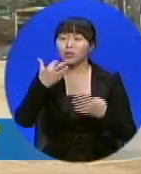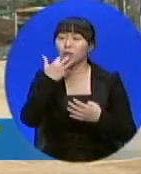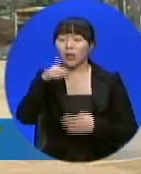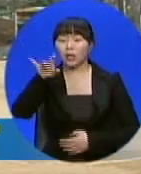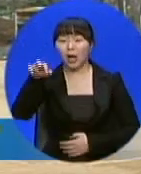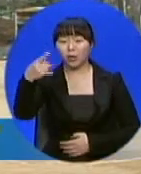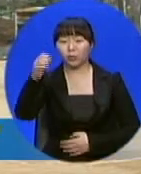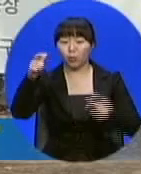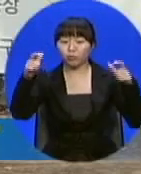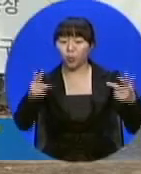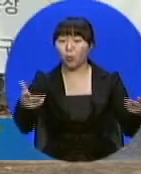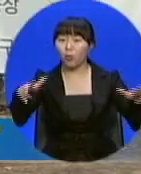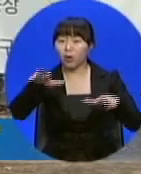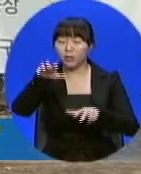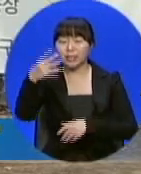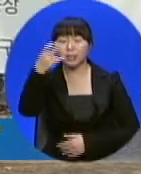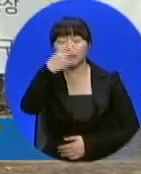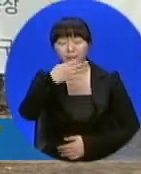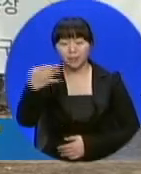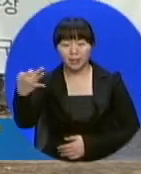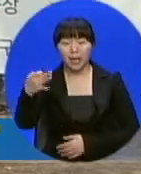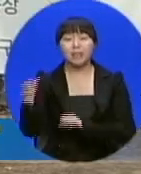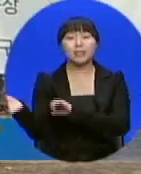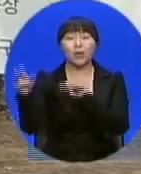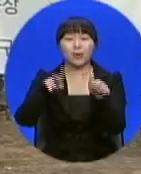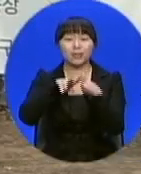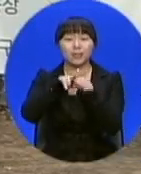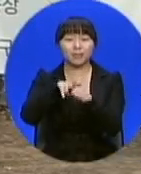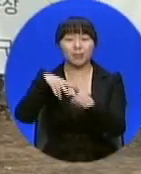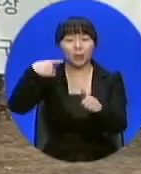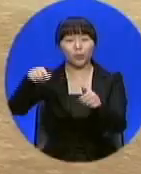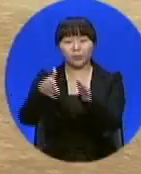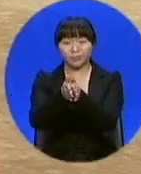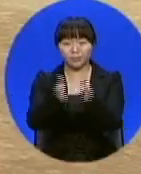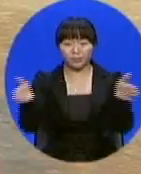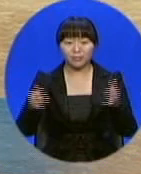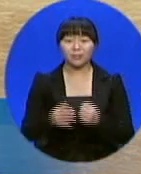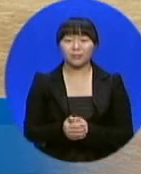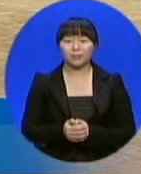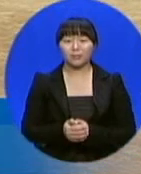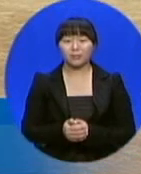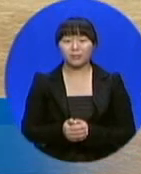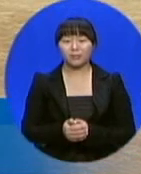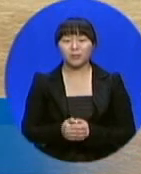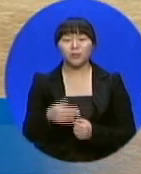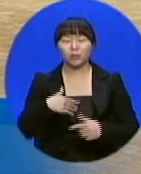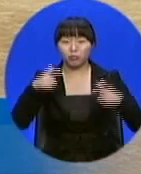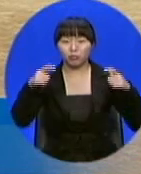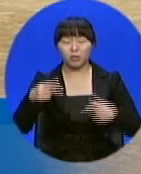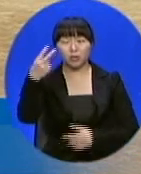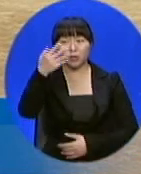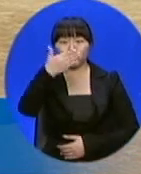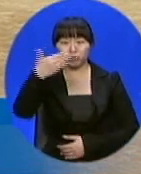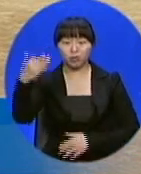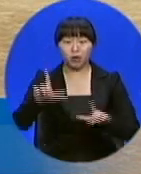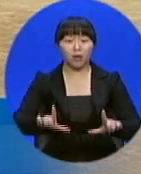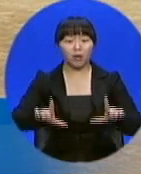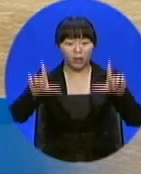한 공원에서 2014 장애인 재활승마 교실이 시작됐습니다. 저희 구에서